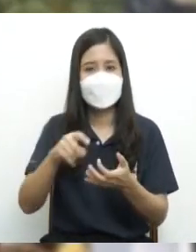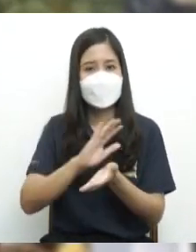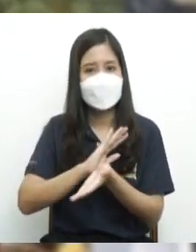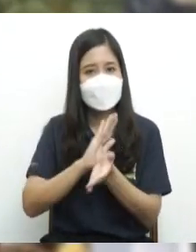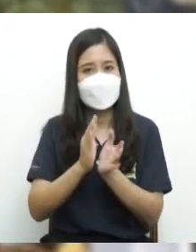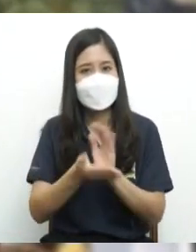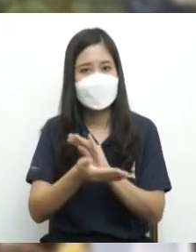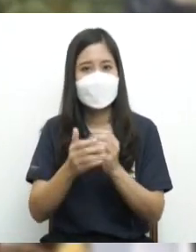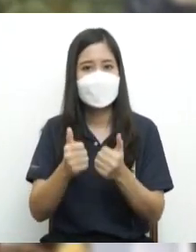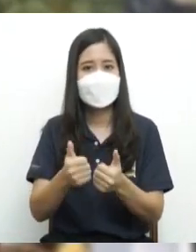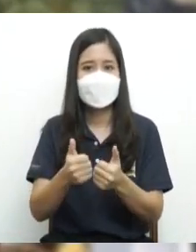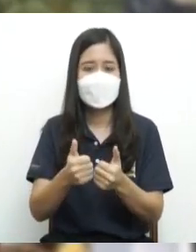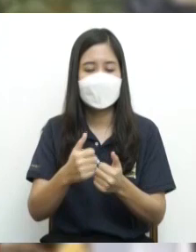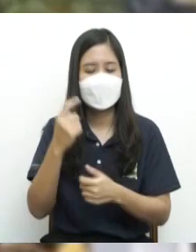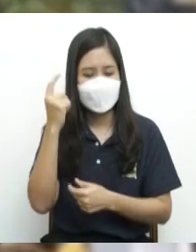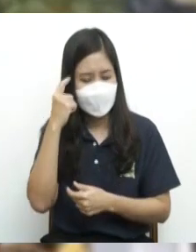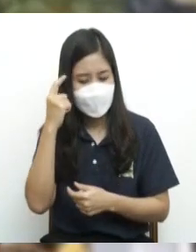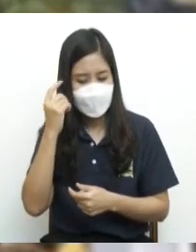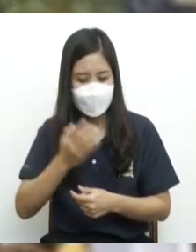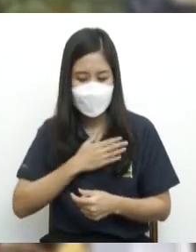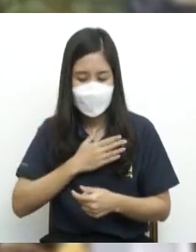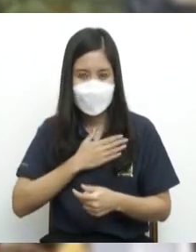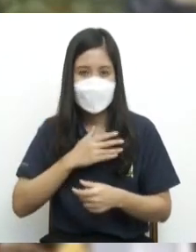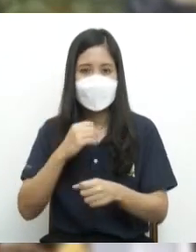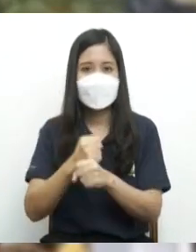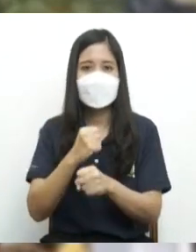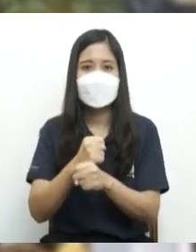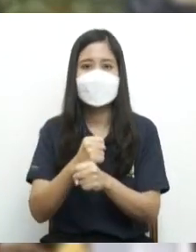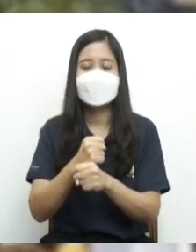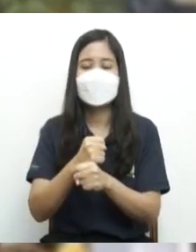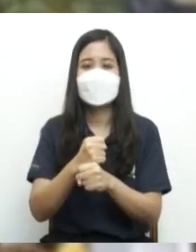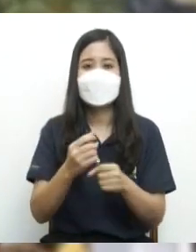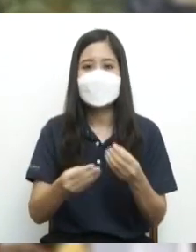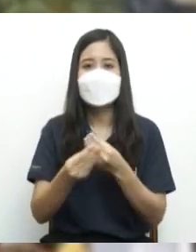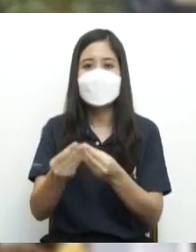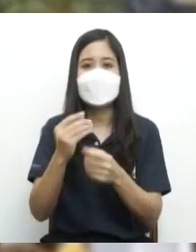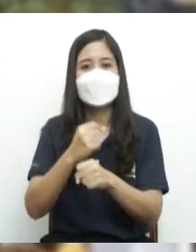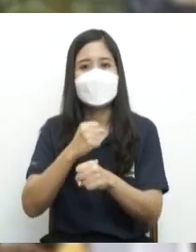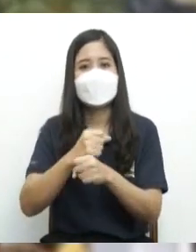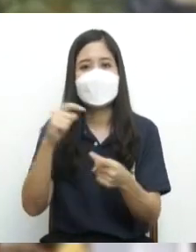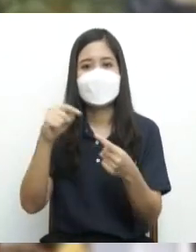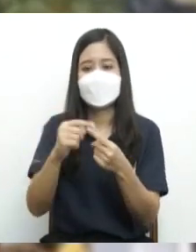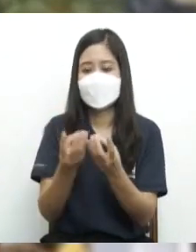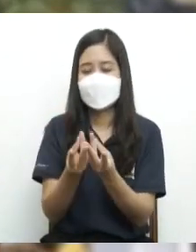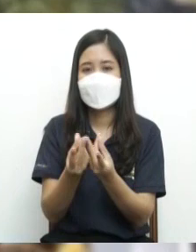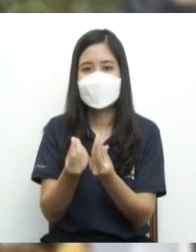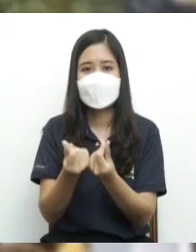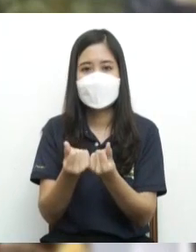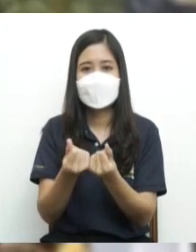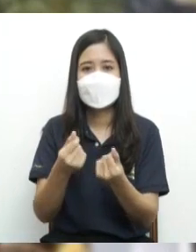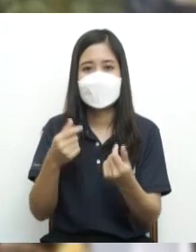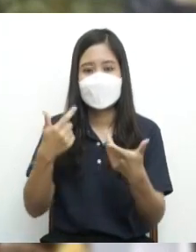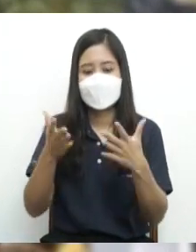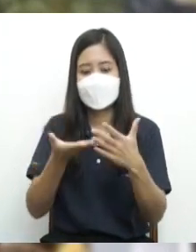ผมคิดว่าเรื่องนี้ท่านกวินเกียรติน่าจะตอบได้ดีกว่าผมเพราะอะไรเพราะท่านผ่านงานในระดับพื้นที่มาจนกระทั่งมาอยู่ถึงกรมแต่